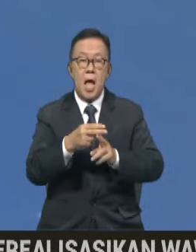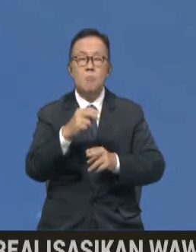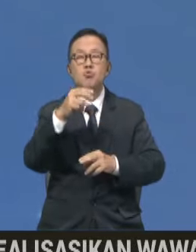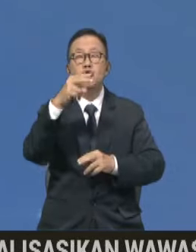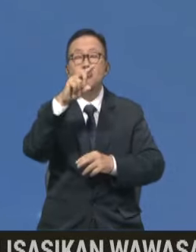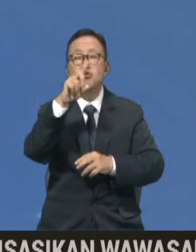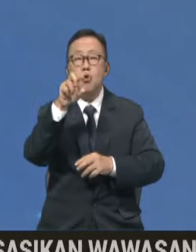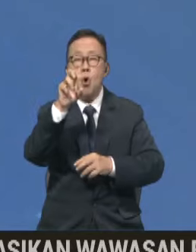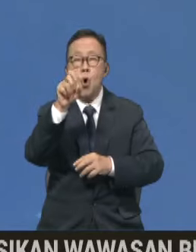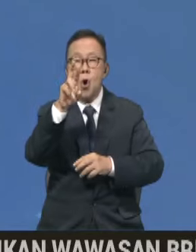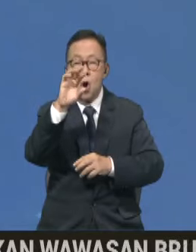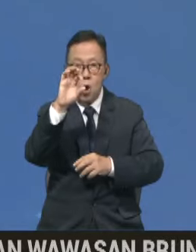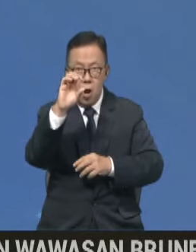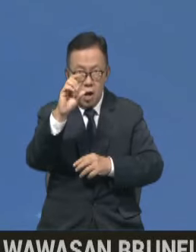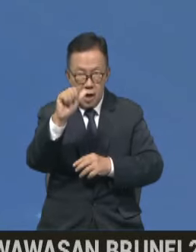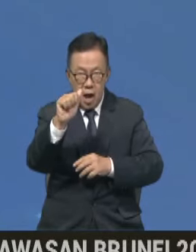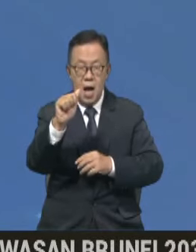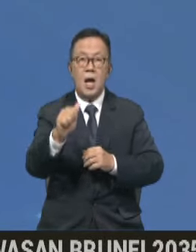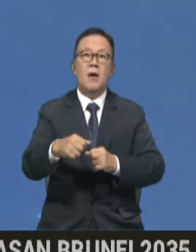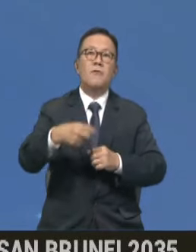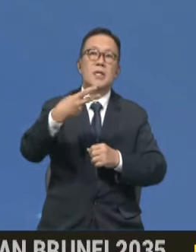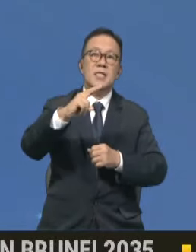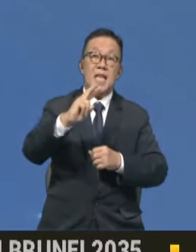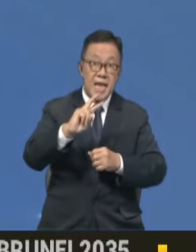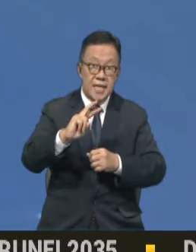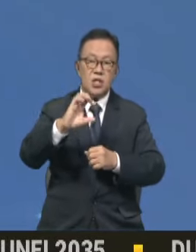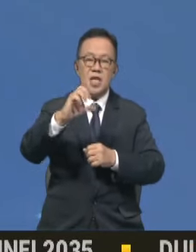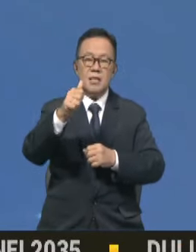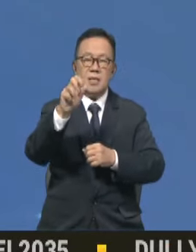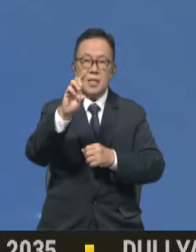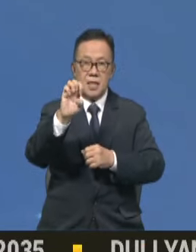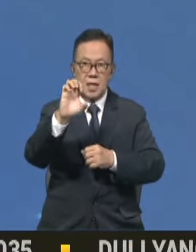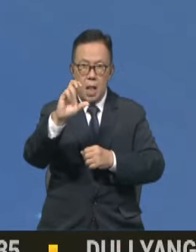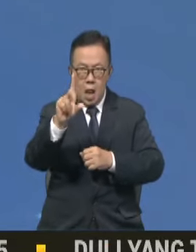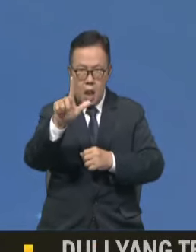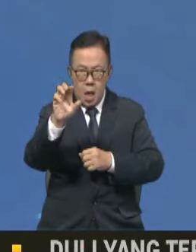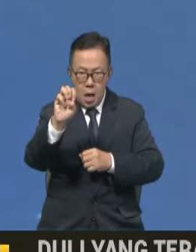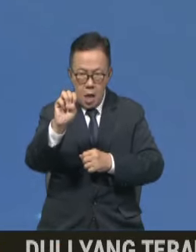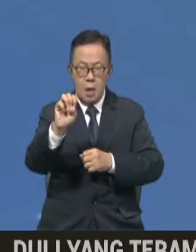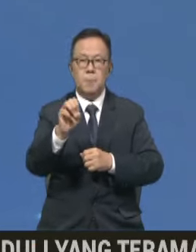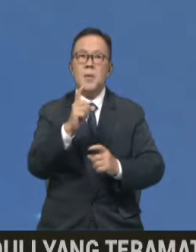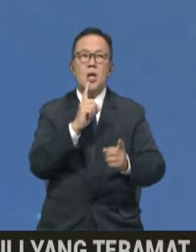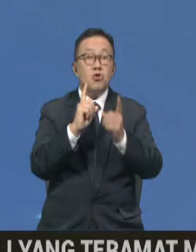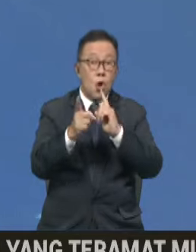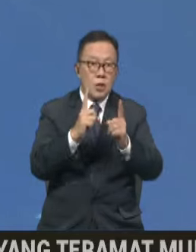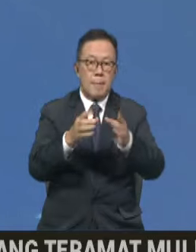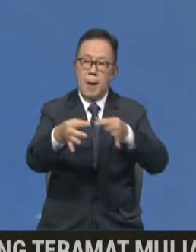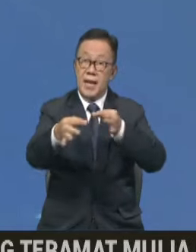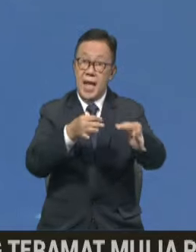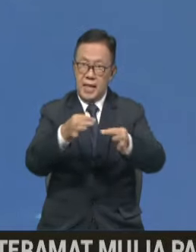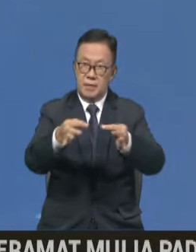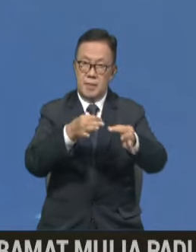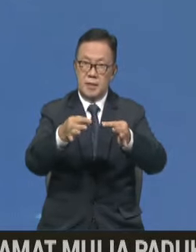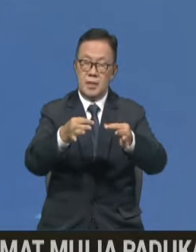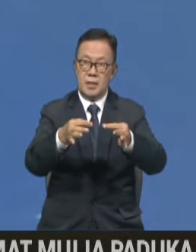binti Haji Sulaiman, Naib Chancellor Universiti Teknologi Brunei UTB menekankan perkara tersebut dalam